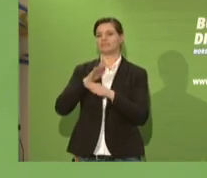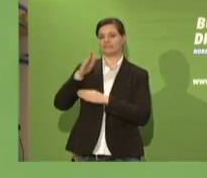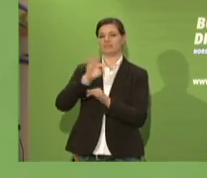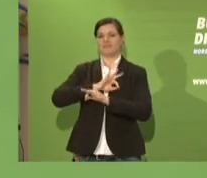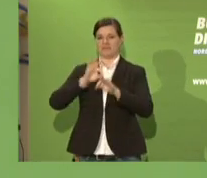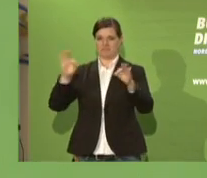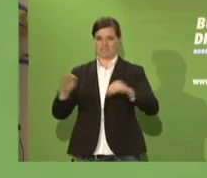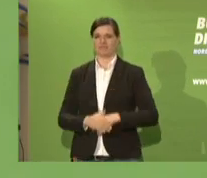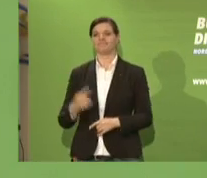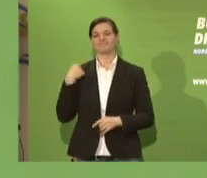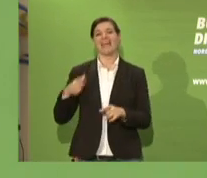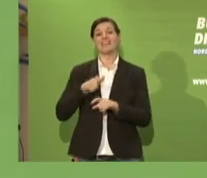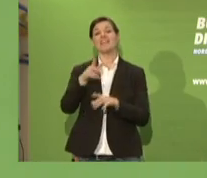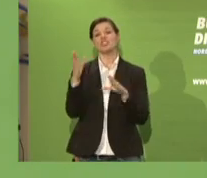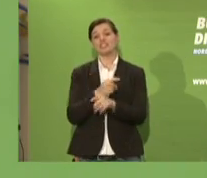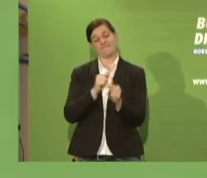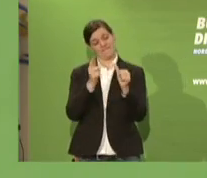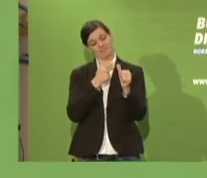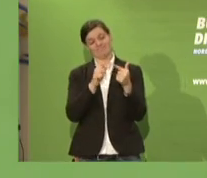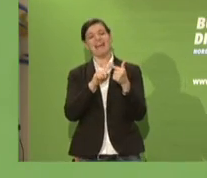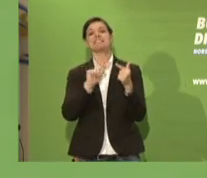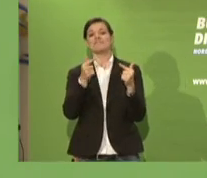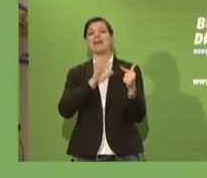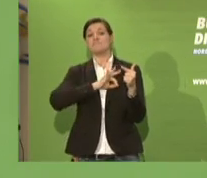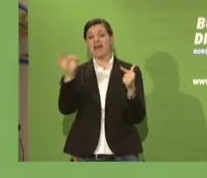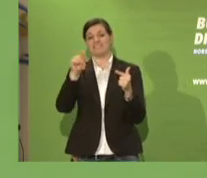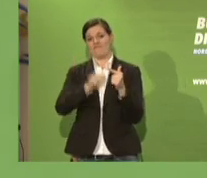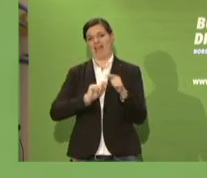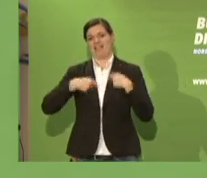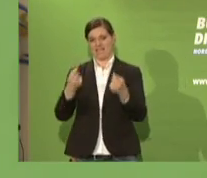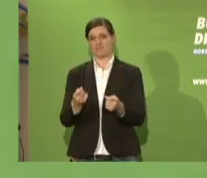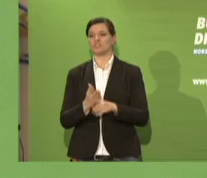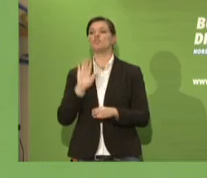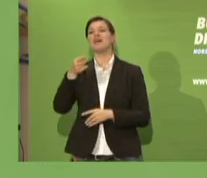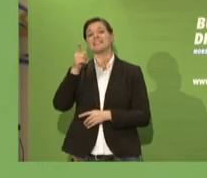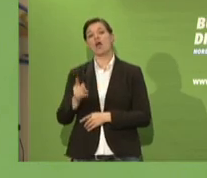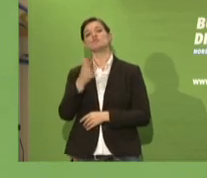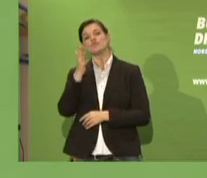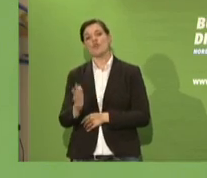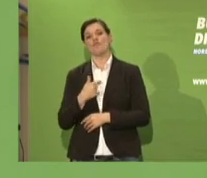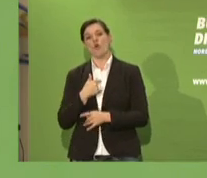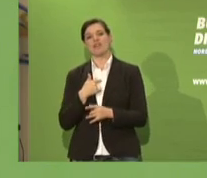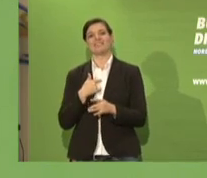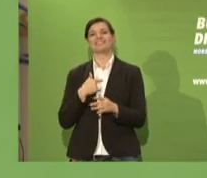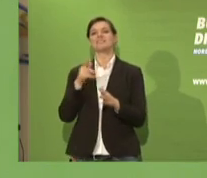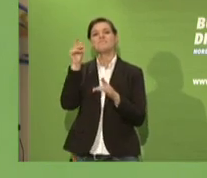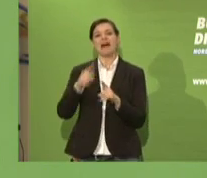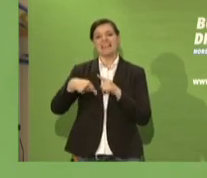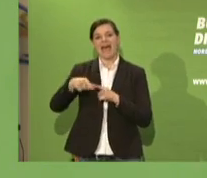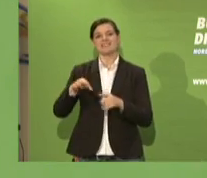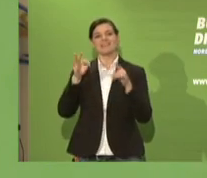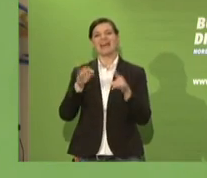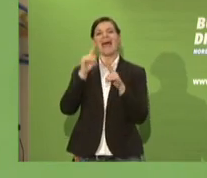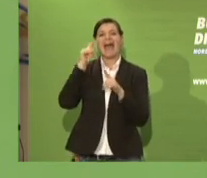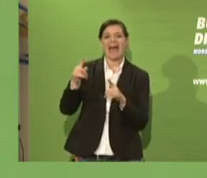zweitbestes Kommunalwahlergebnis erreichen und wir haben wieder über 1500 Mandate in Räten, Kreistagen, Bezirksvertretungen